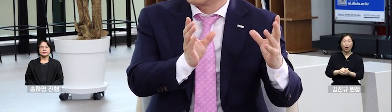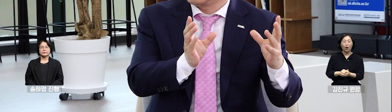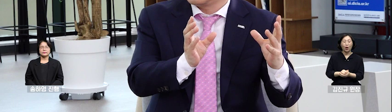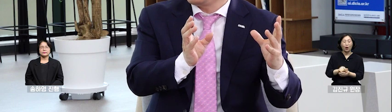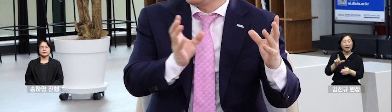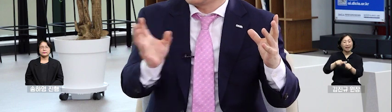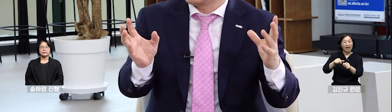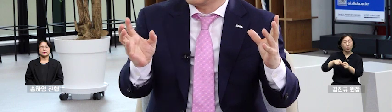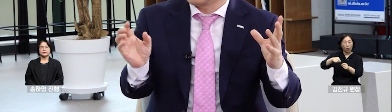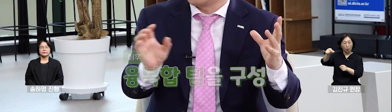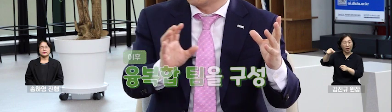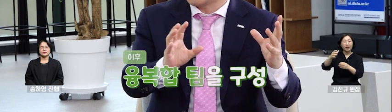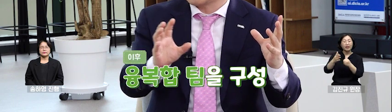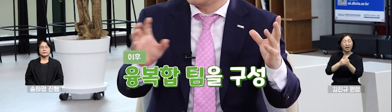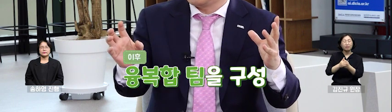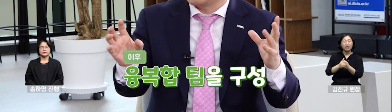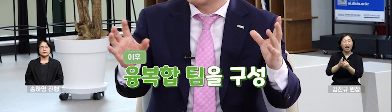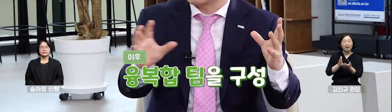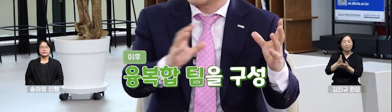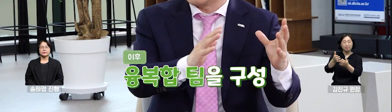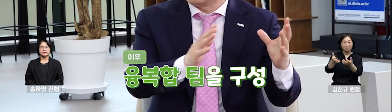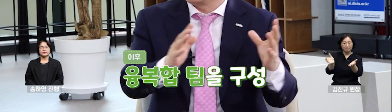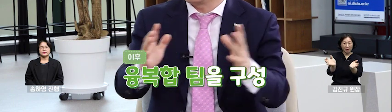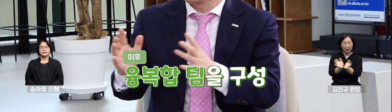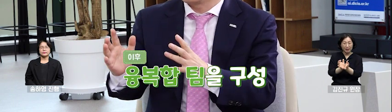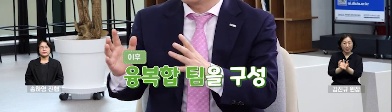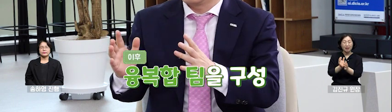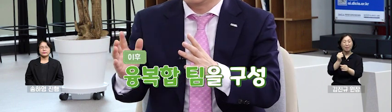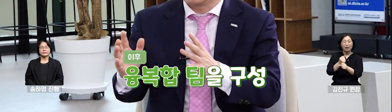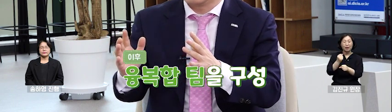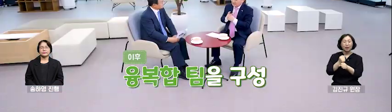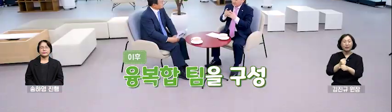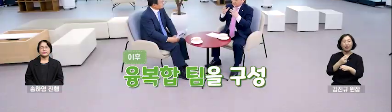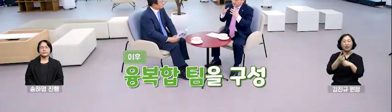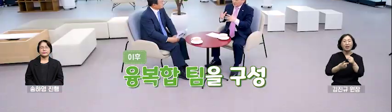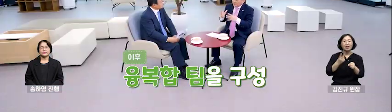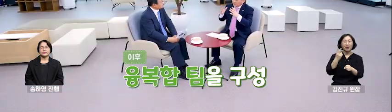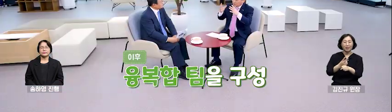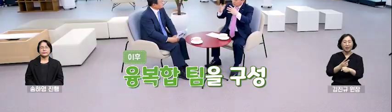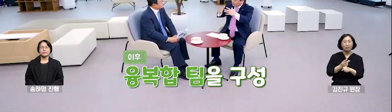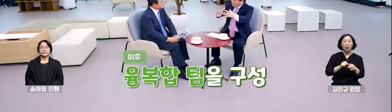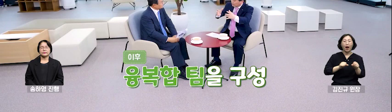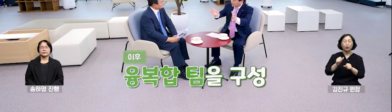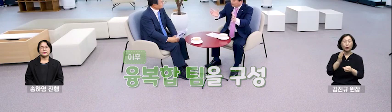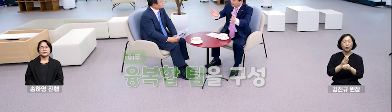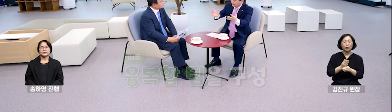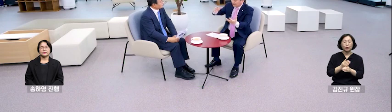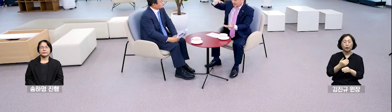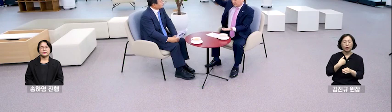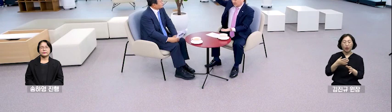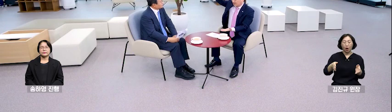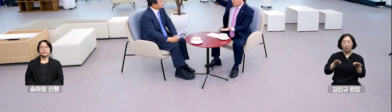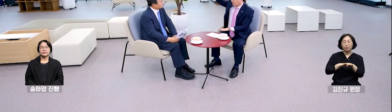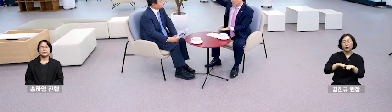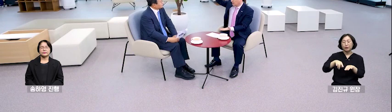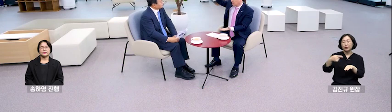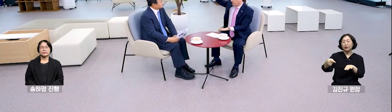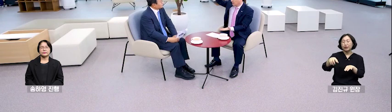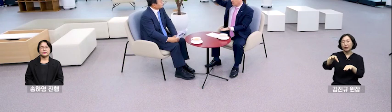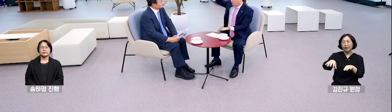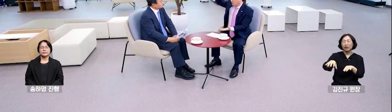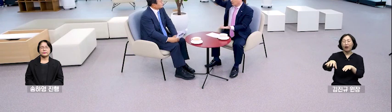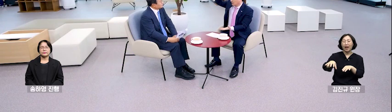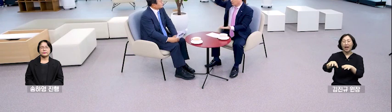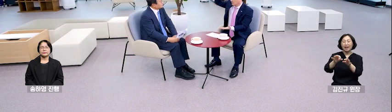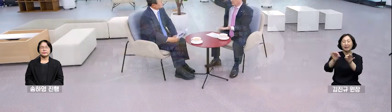걸릴 것 같으니 칩을 만들자 해서 융복합 팀을 만들어서 지금이 인연이란 이끌어 왔는데 저희 건물 근처에 1 17 자리